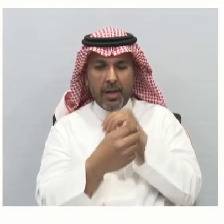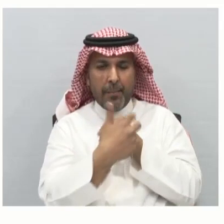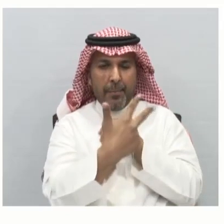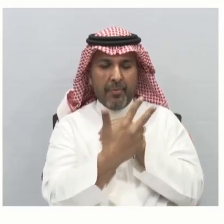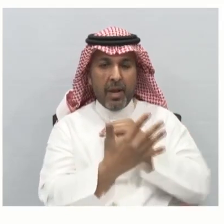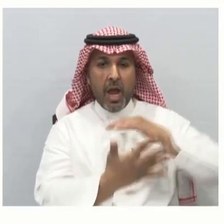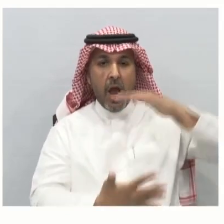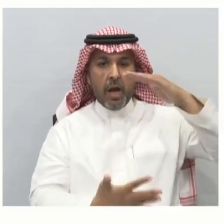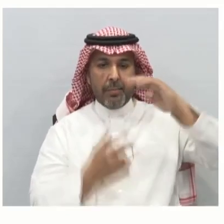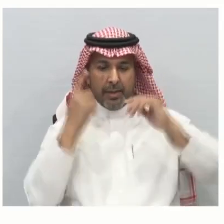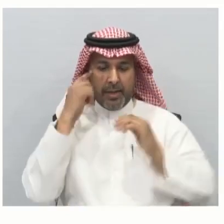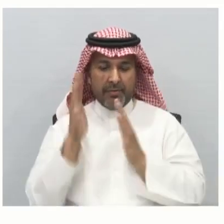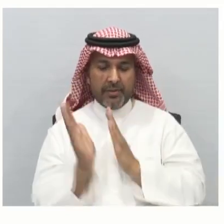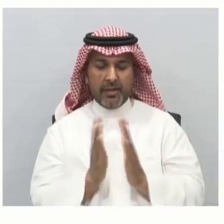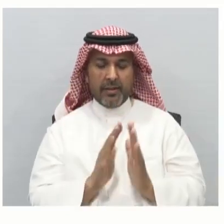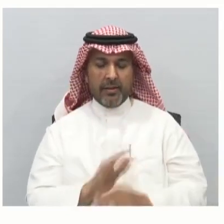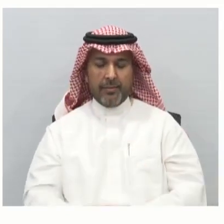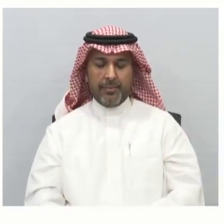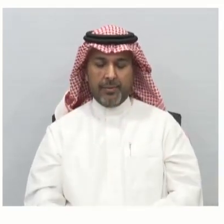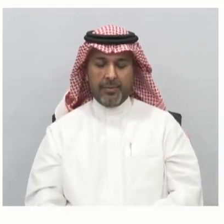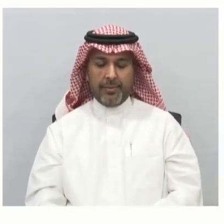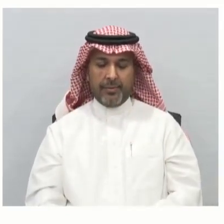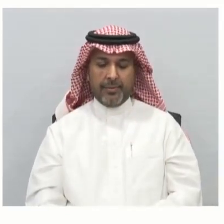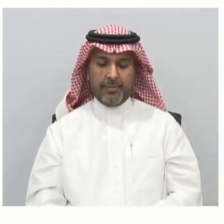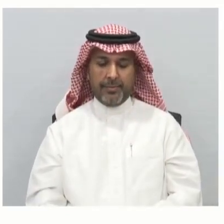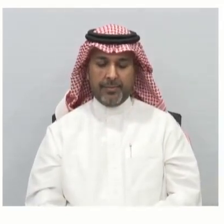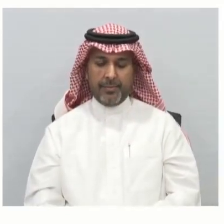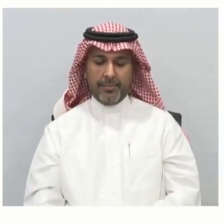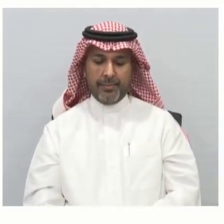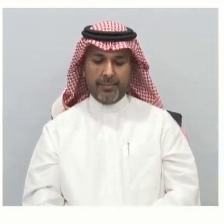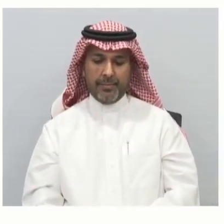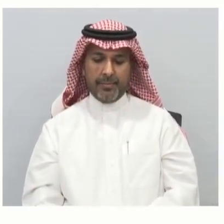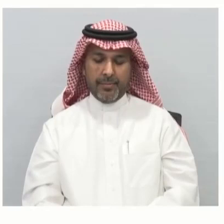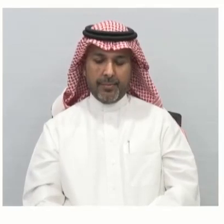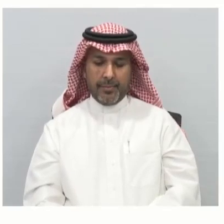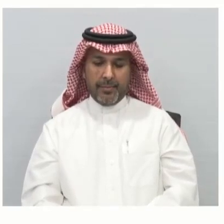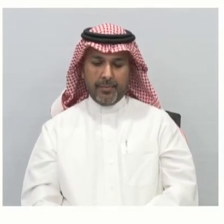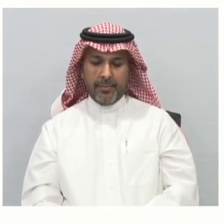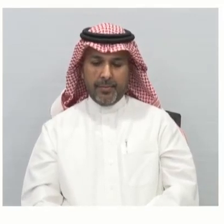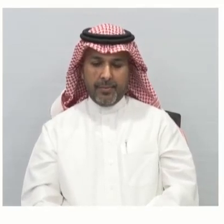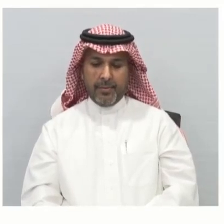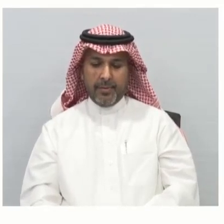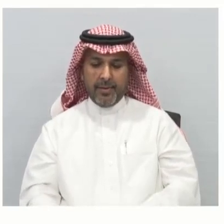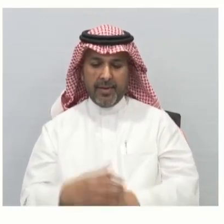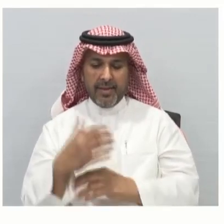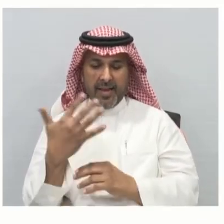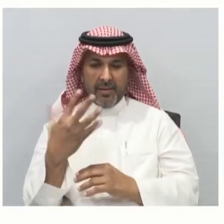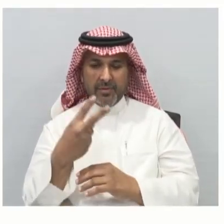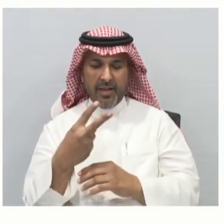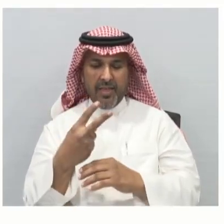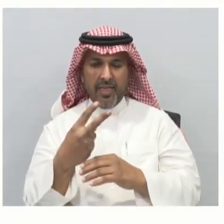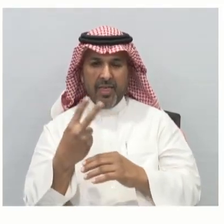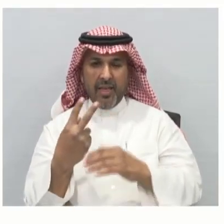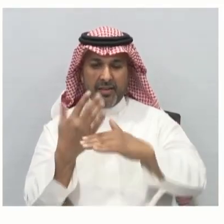راح يكون ترتيب الاول اللي هو الربع طبعا الان خمسه على 12 راح يكون ترتيبه الثاني عندي الان